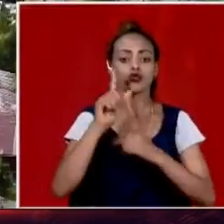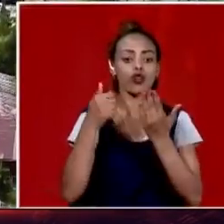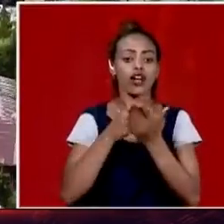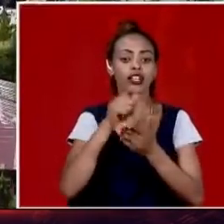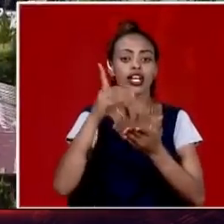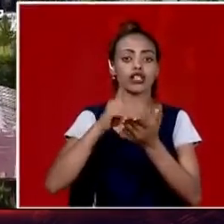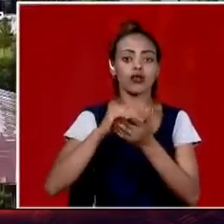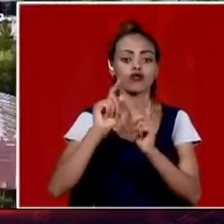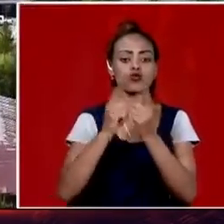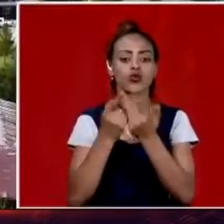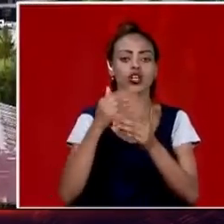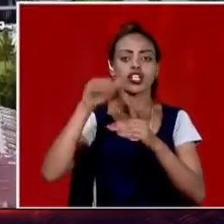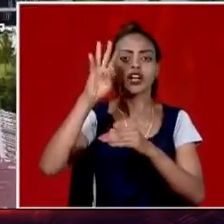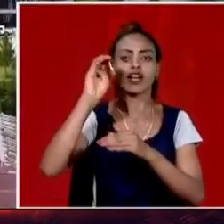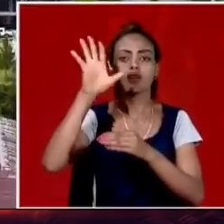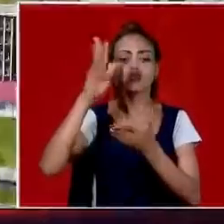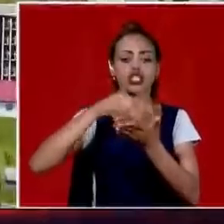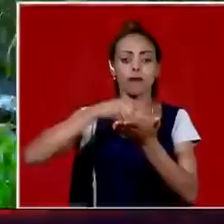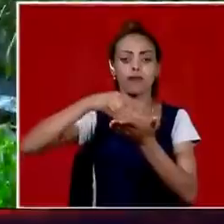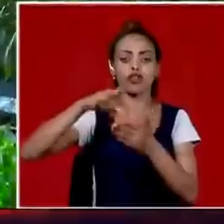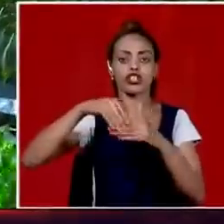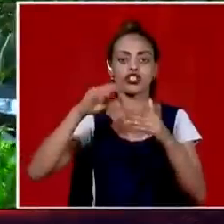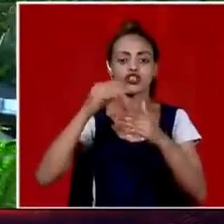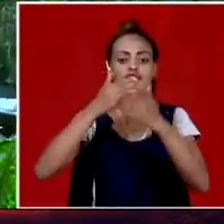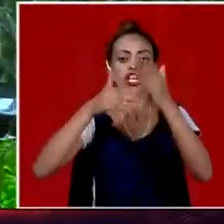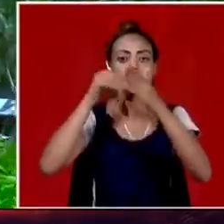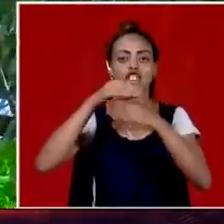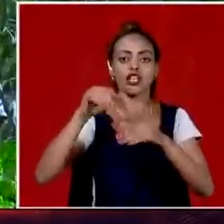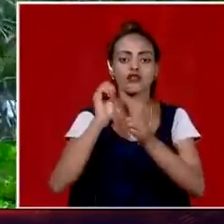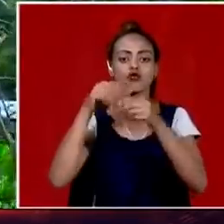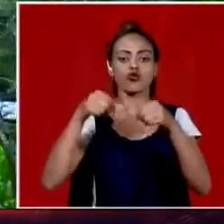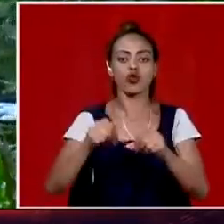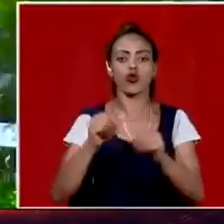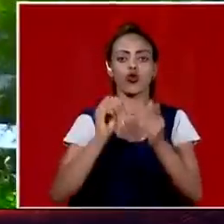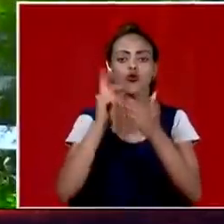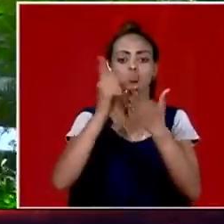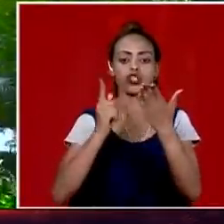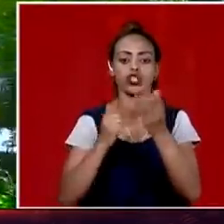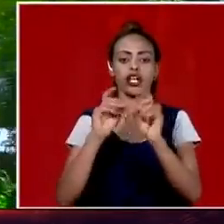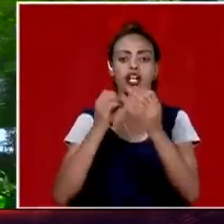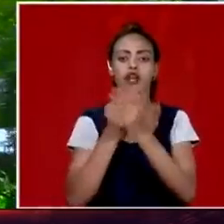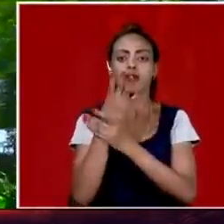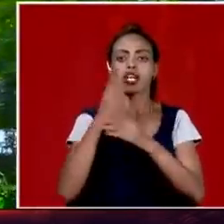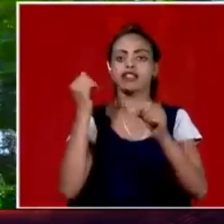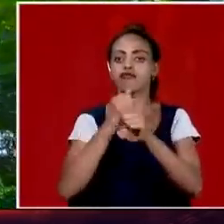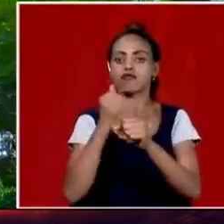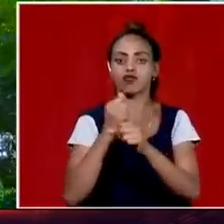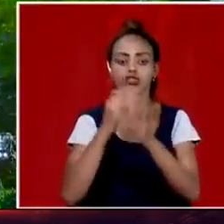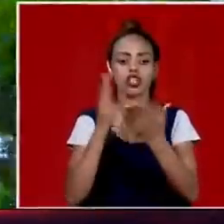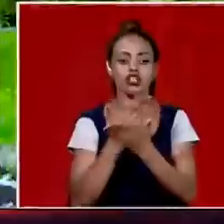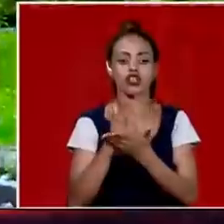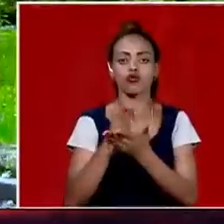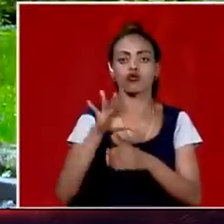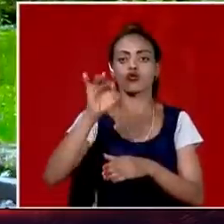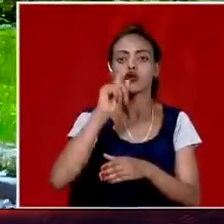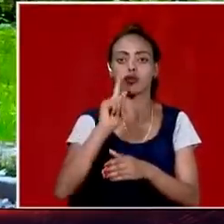መንግስቲ ብዝመደቦ ልዕሊ 45 ሚልዮን ቅርሺ በጀት እናተሃነፁ ኣብ ዝሓገዩ ፕሮጀክትታት ልምዓት ብማሕበር ተወዲቦም ኣብ ምስራሕ እናተሳተፉ ዝርከቡ መናእሰይ